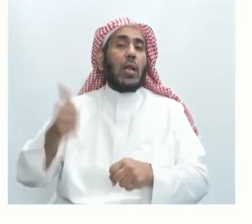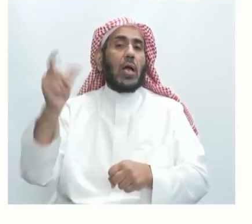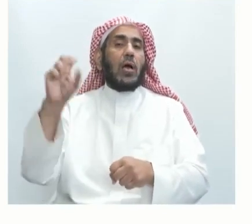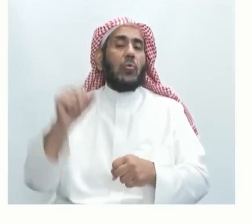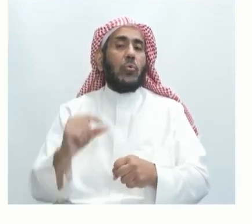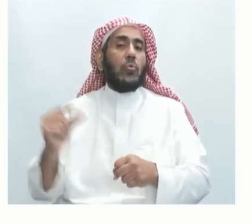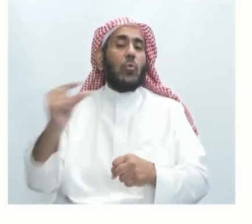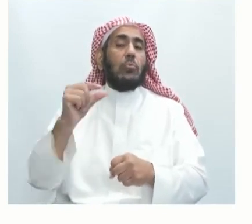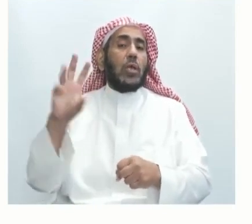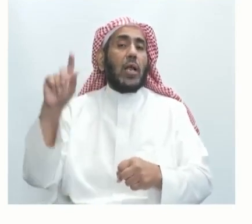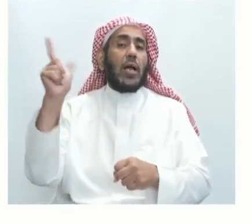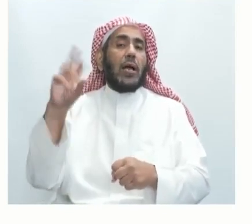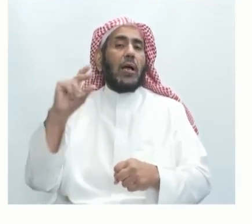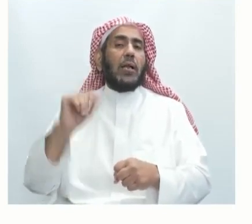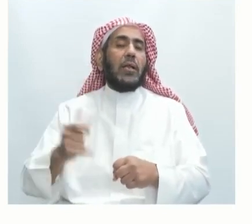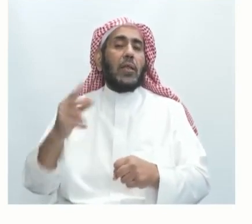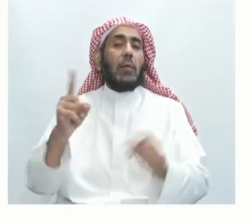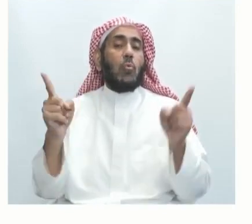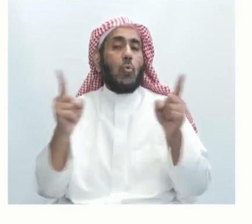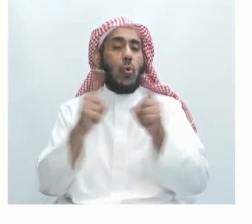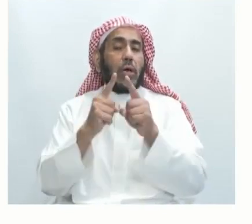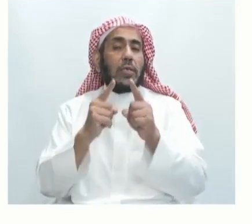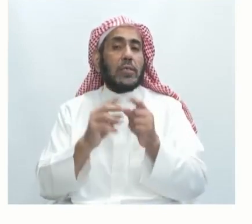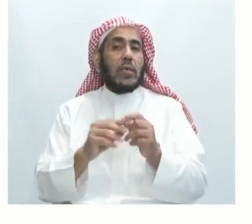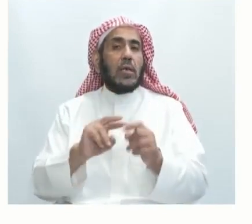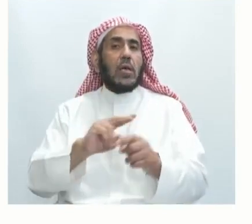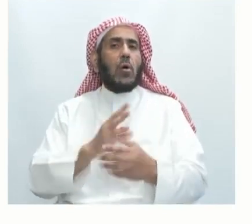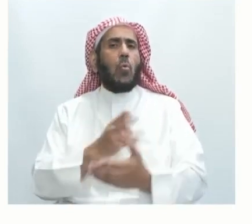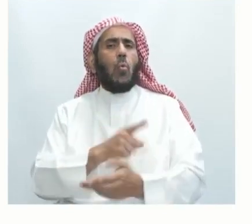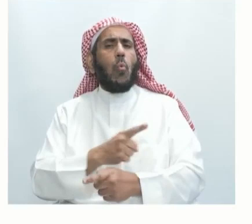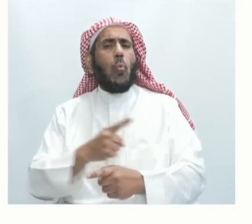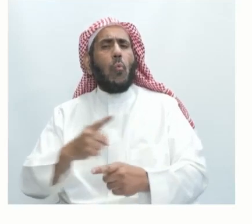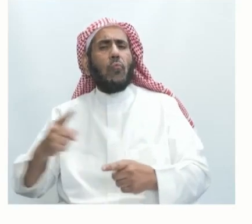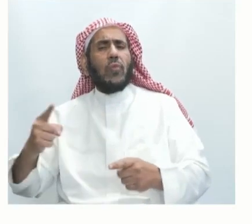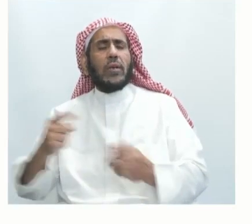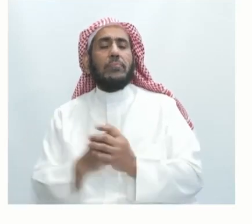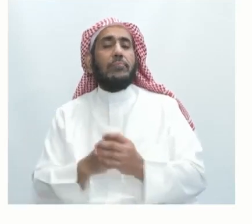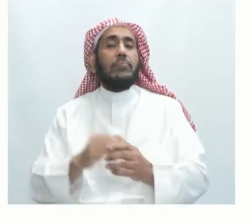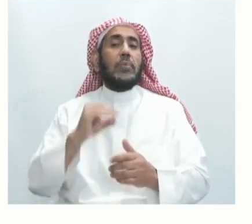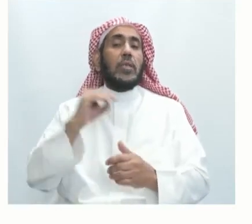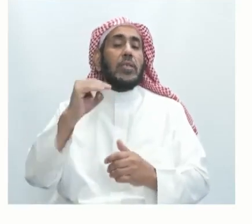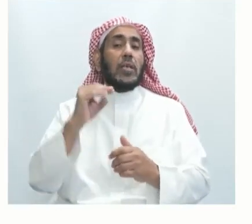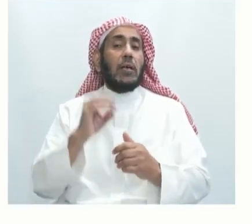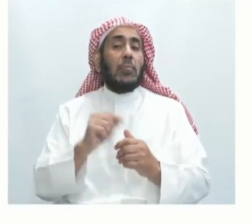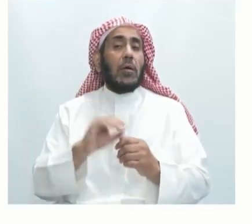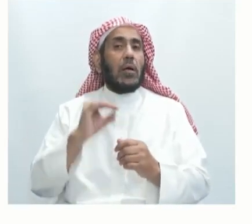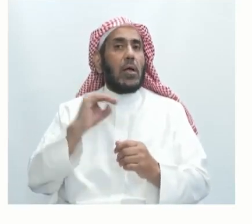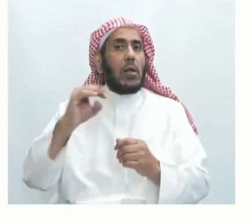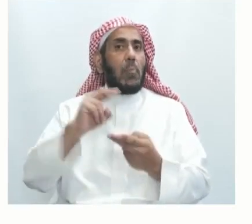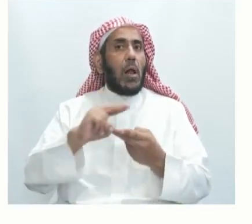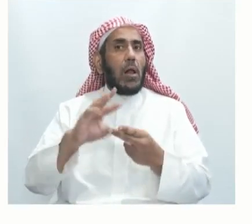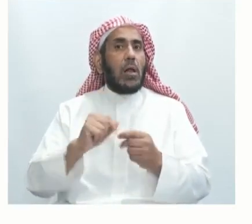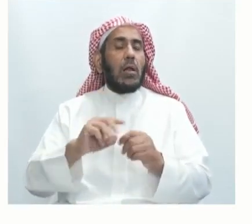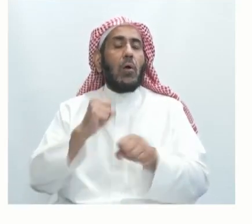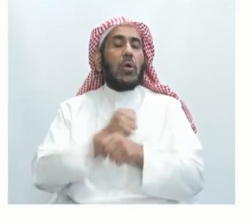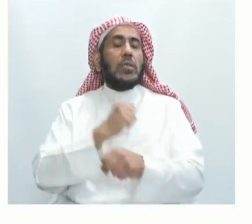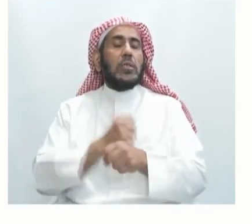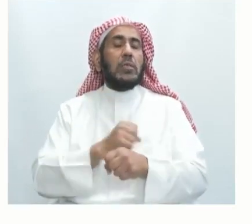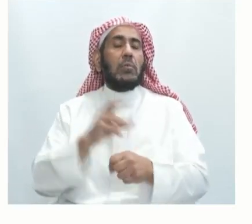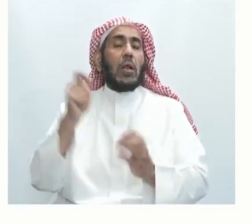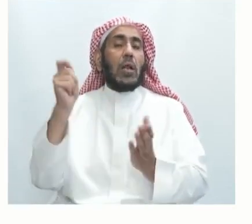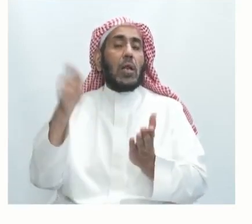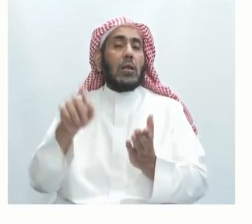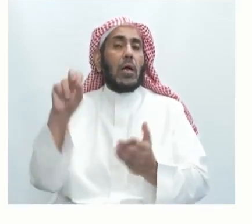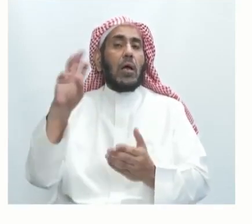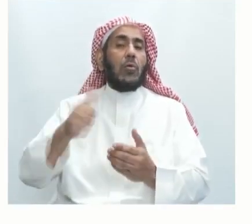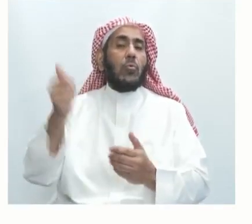النظام هنا لخص عندكم الاوجه التي للاجابه على التسال وهو حول استعمال مصطلح القانون